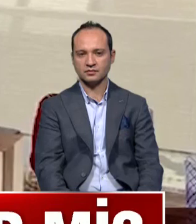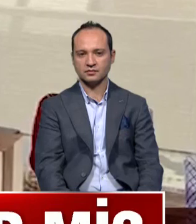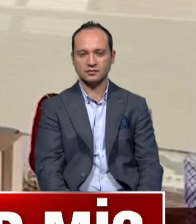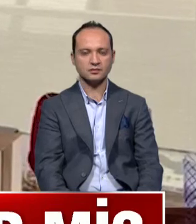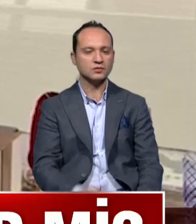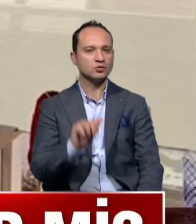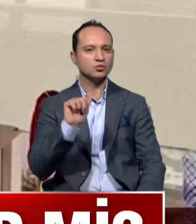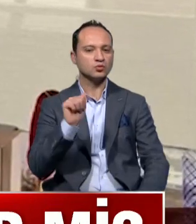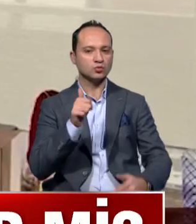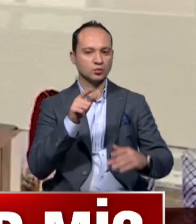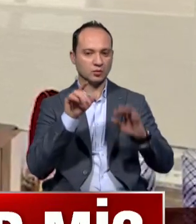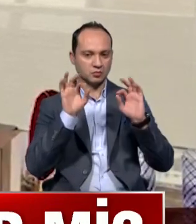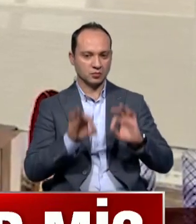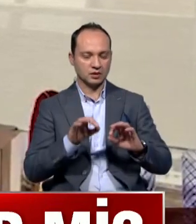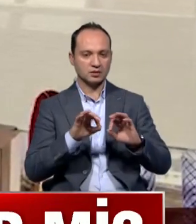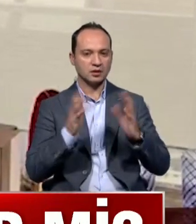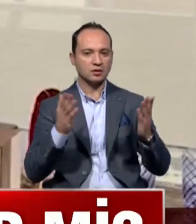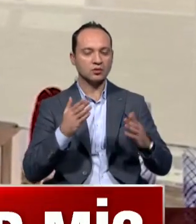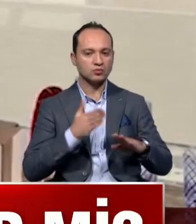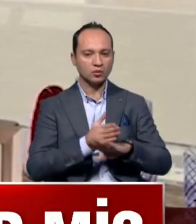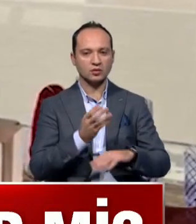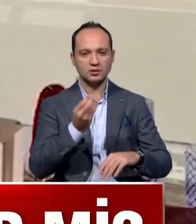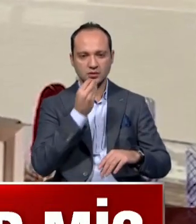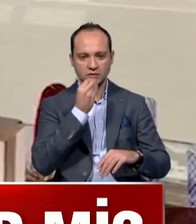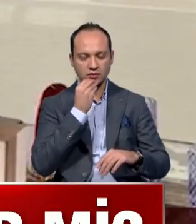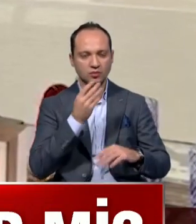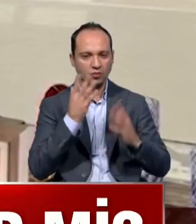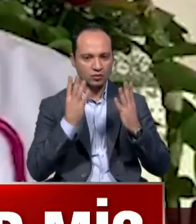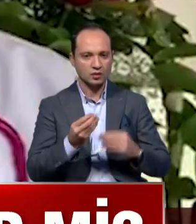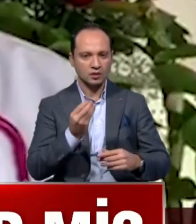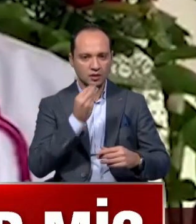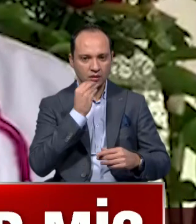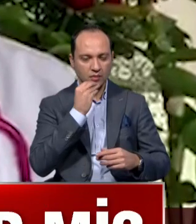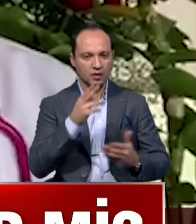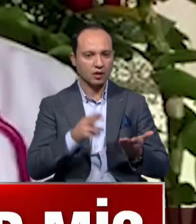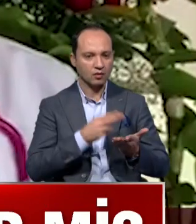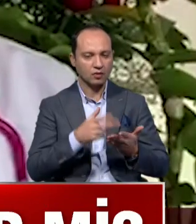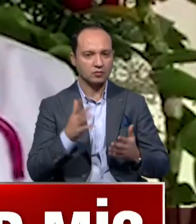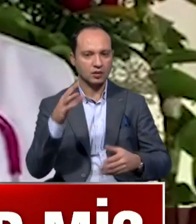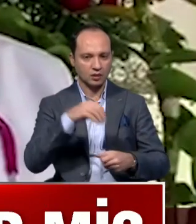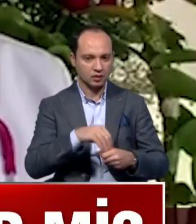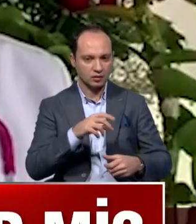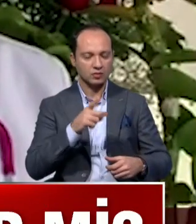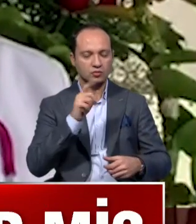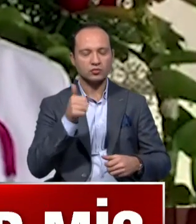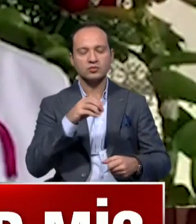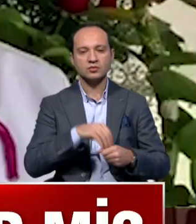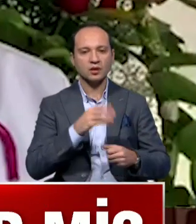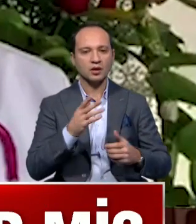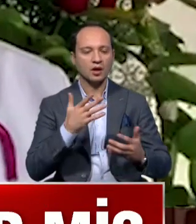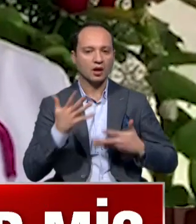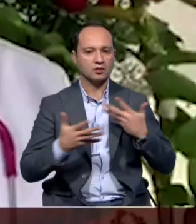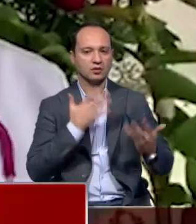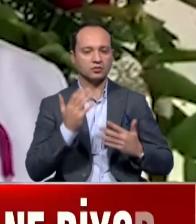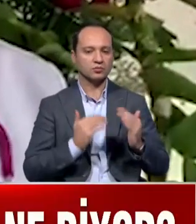Biz güne başlarken ne kadar doğru yiyeceklerden oluşan yiyecekleri kahvaltımıza eklersek gün içerisinde